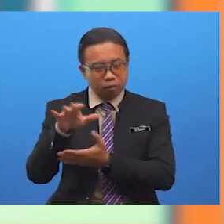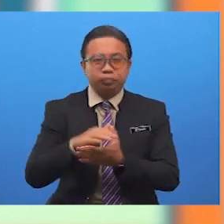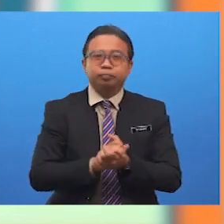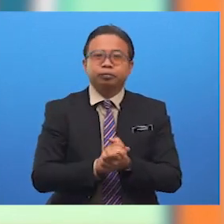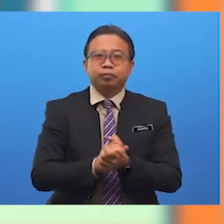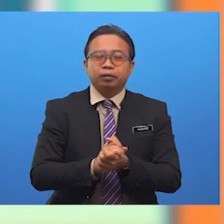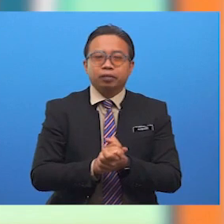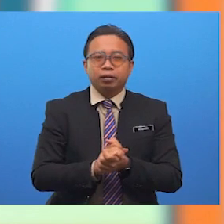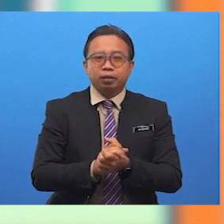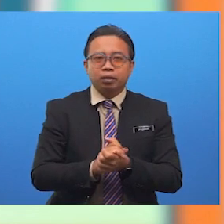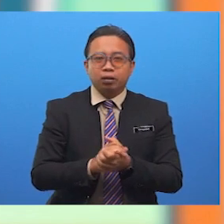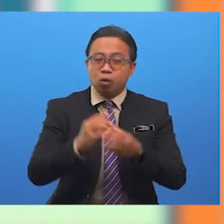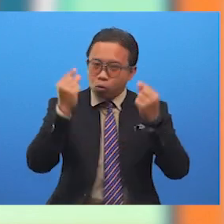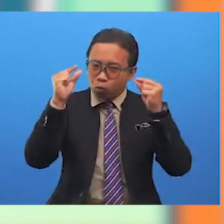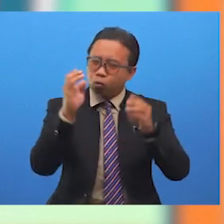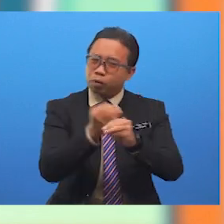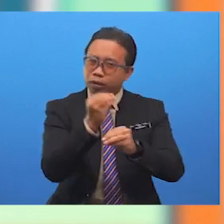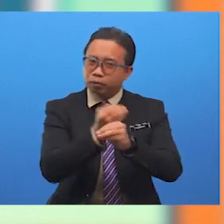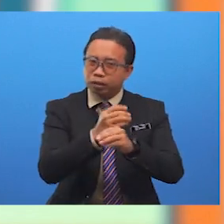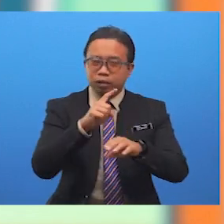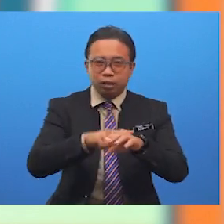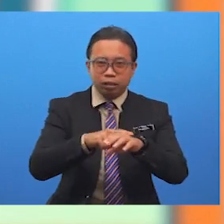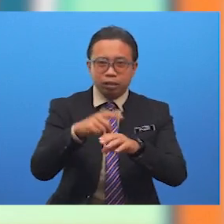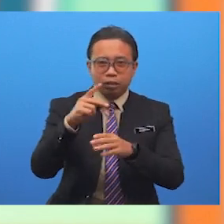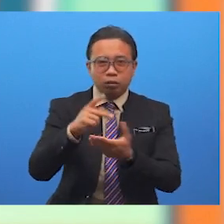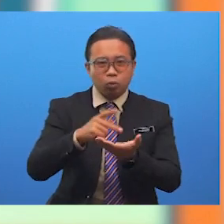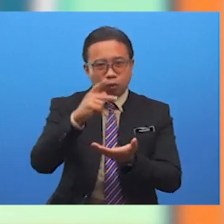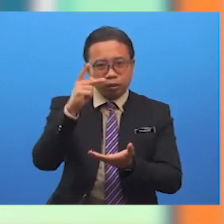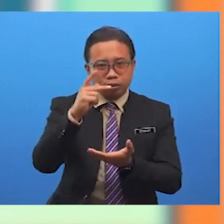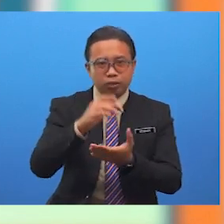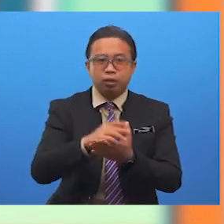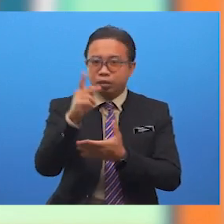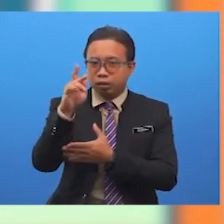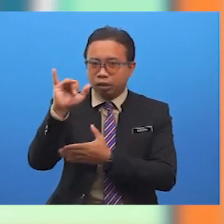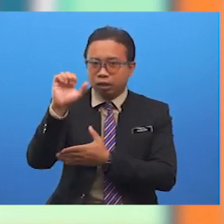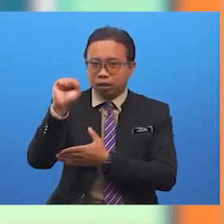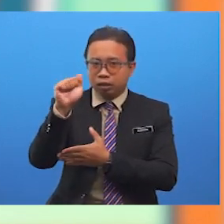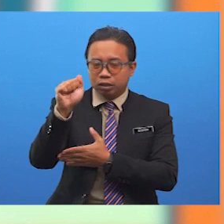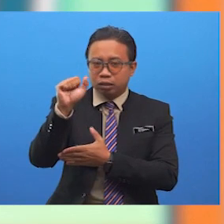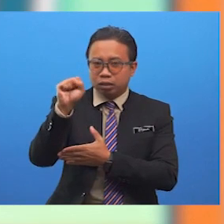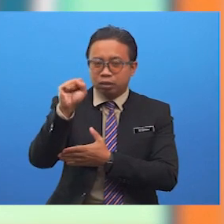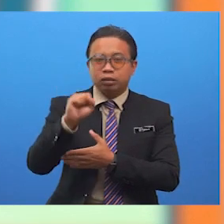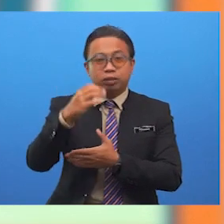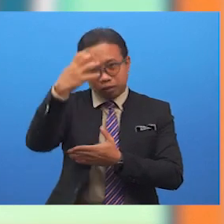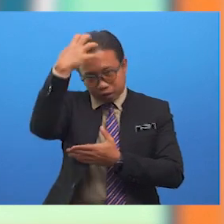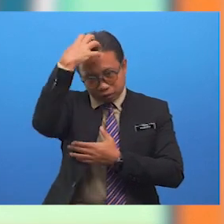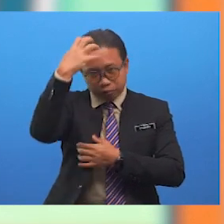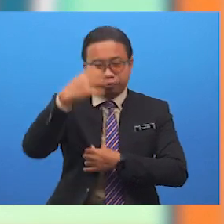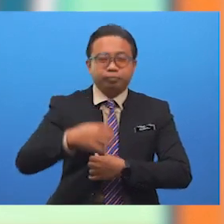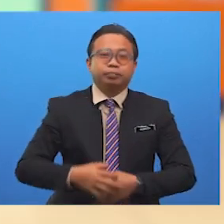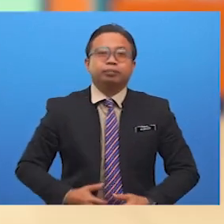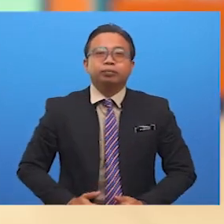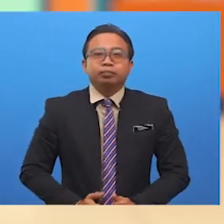chegou merobohkan guru macam matic di kondisi Islam Sultan Alamsyah Klang Selangor